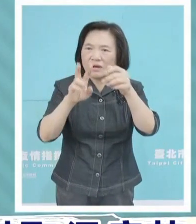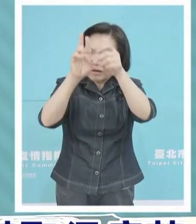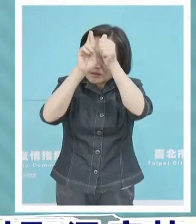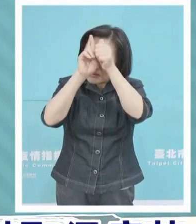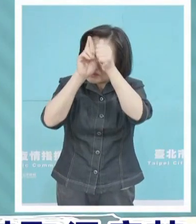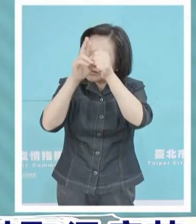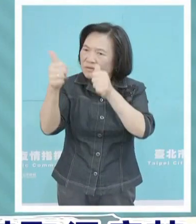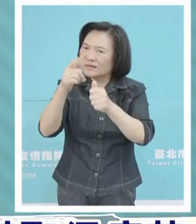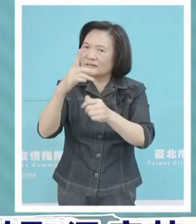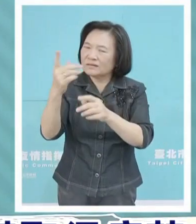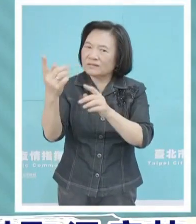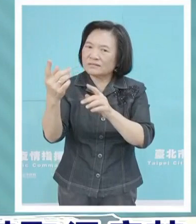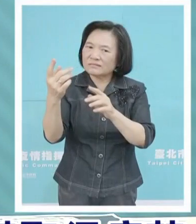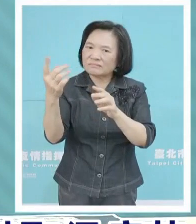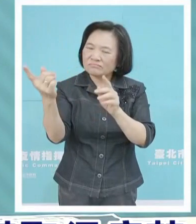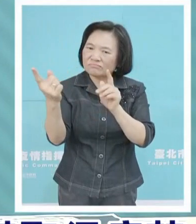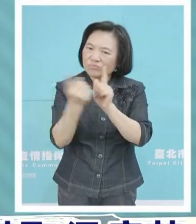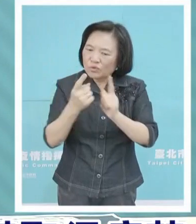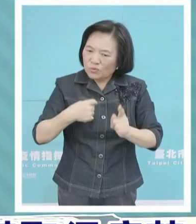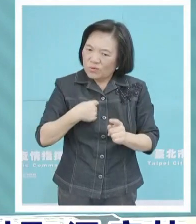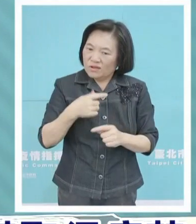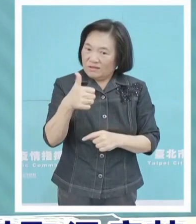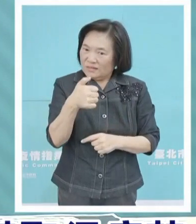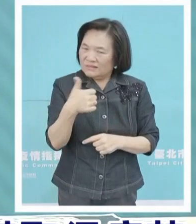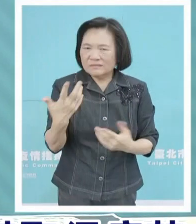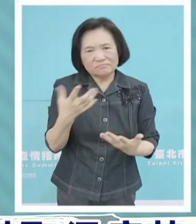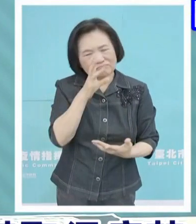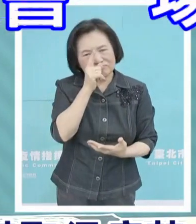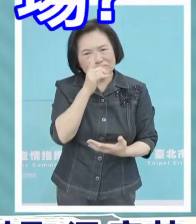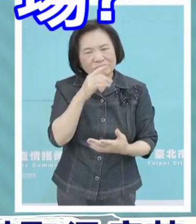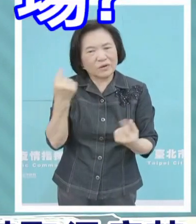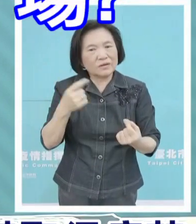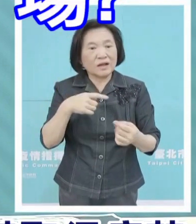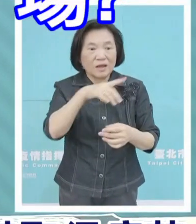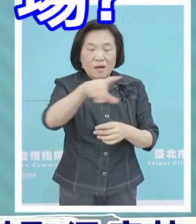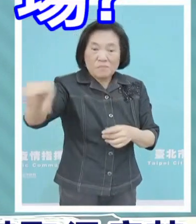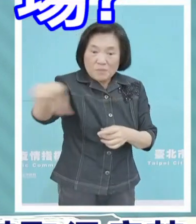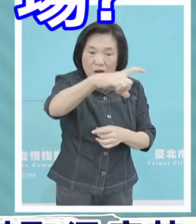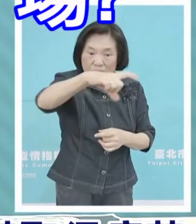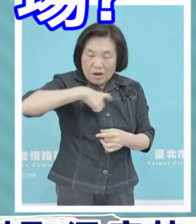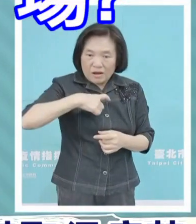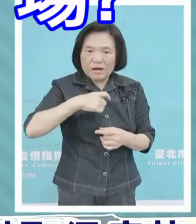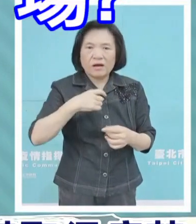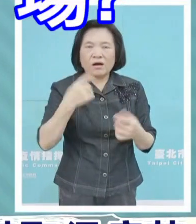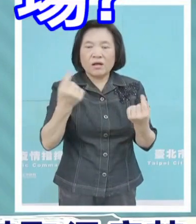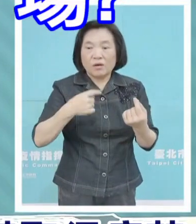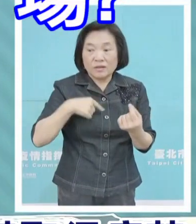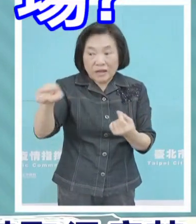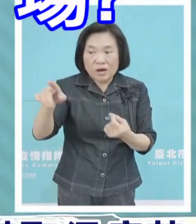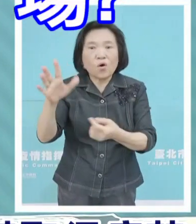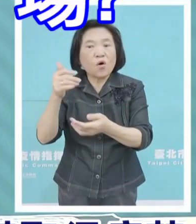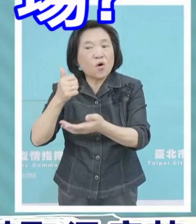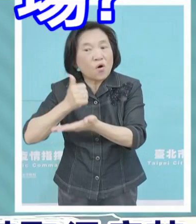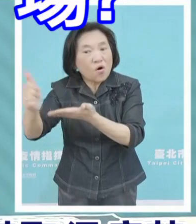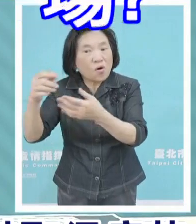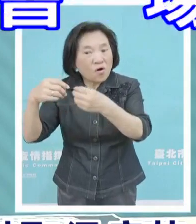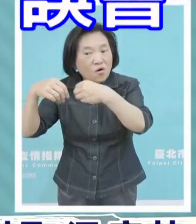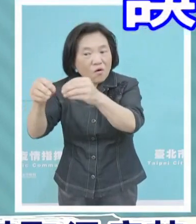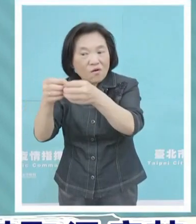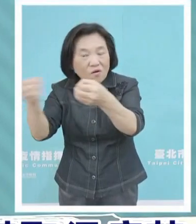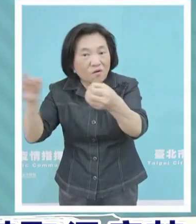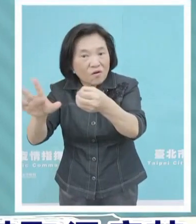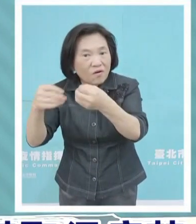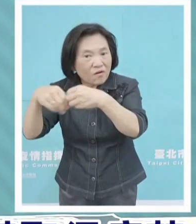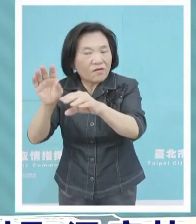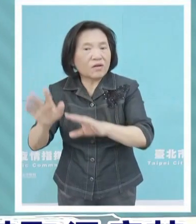已经传给我，然后他又拿到疫苗，所以认为我有帮忙。我必须说，我当民意代表20几年，